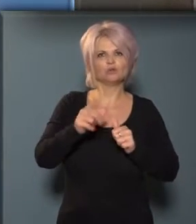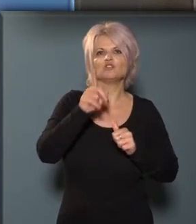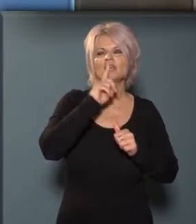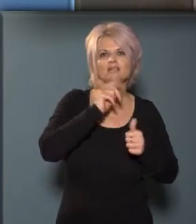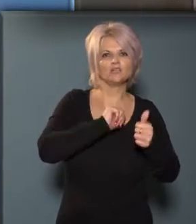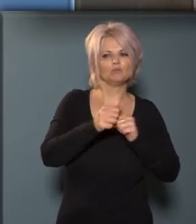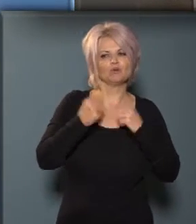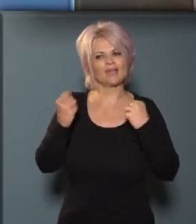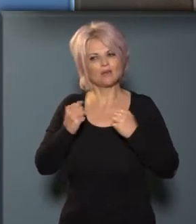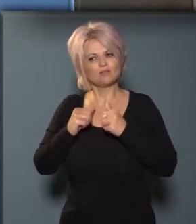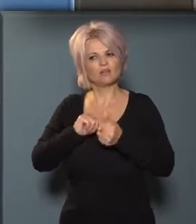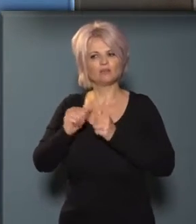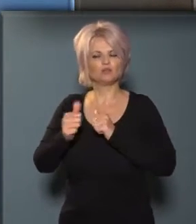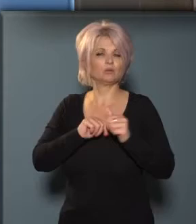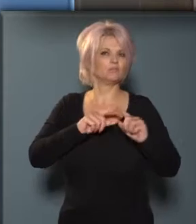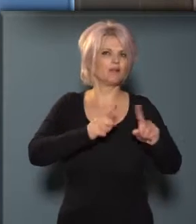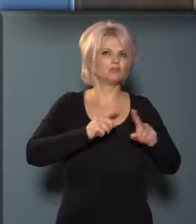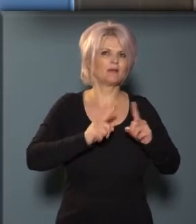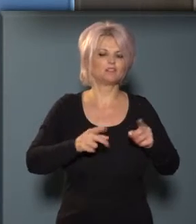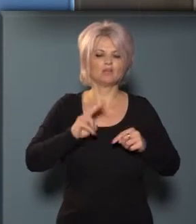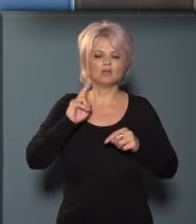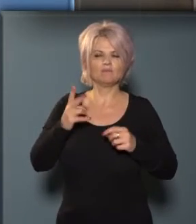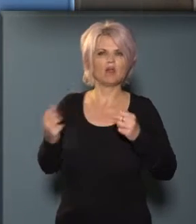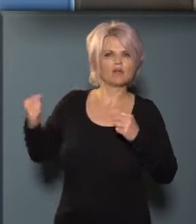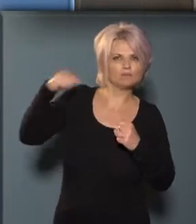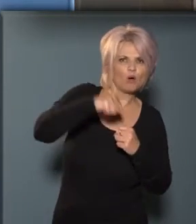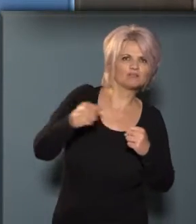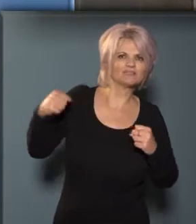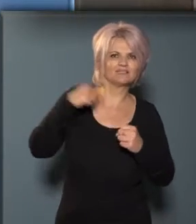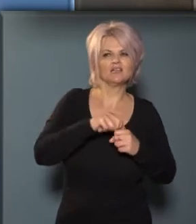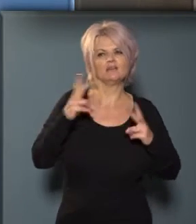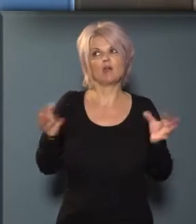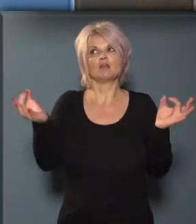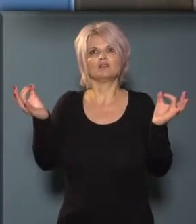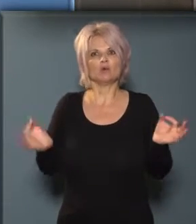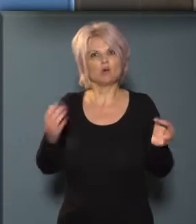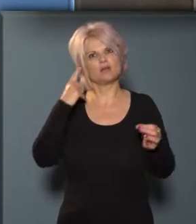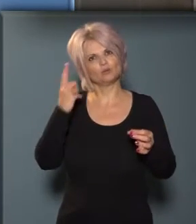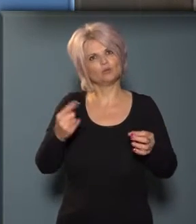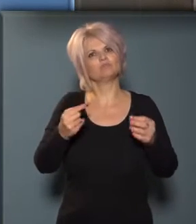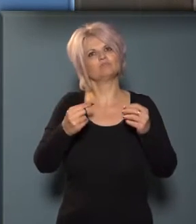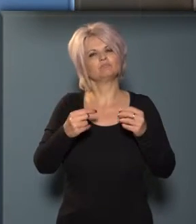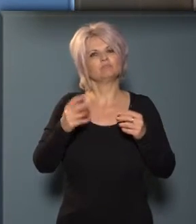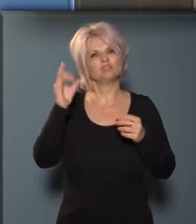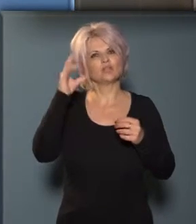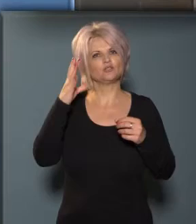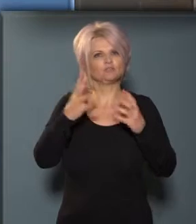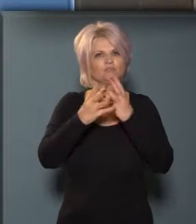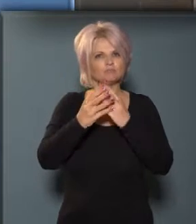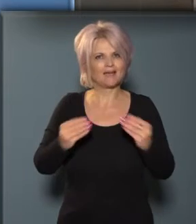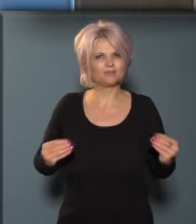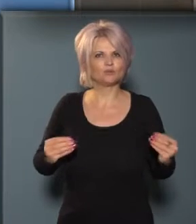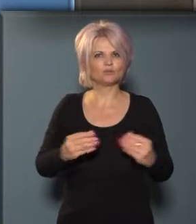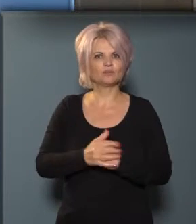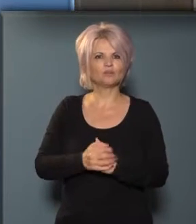erőteljesebb sportok, kinek mi az igénye, van, aki a bokszal tudja levezetni, van, aki a jógával tudja levezetni mindazt, ami feszültség, vagy